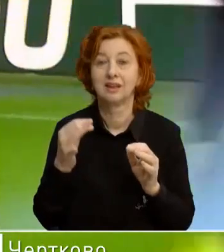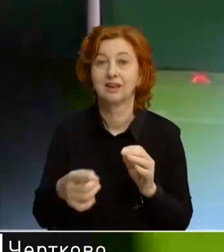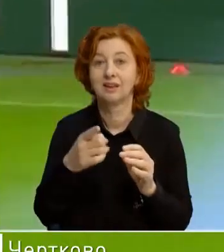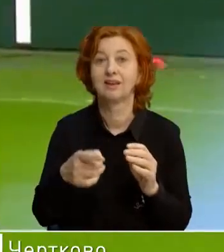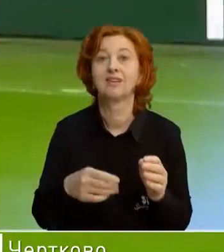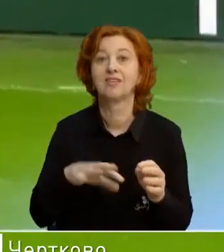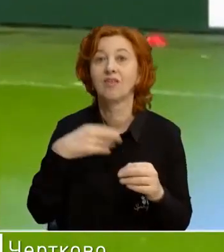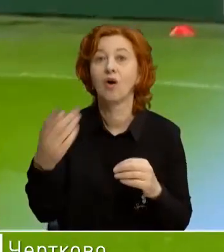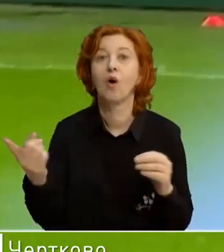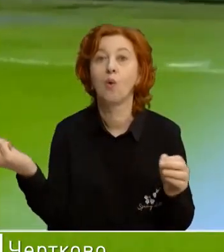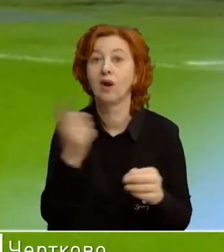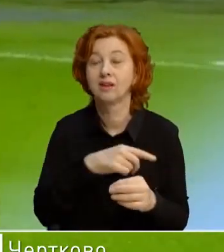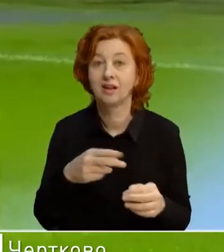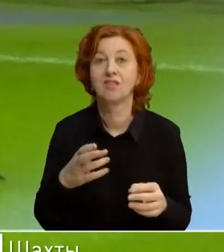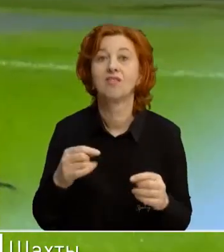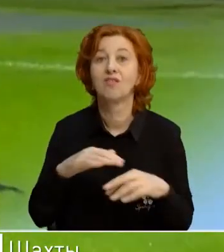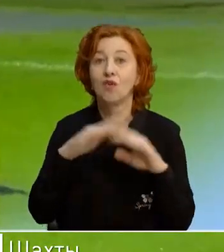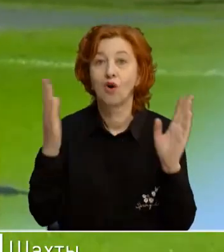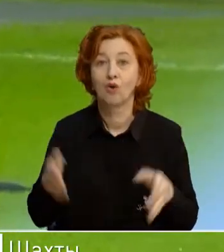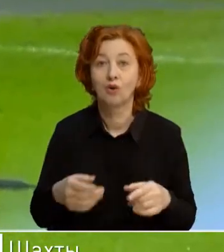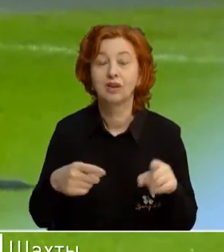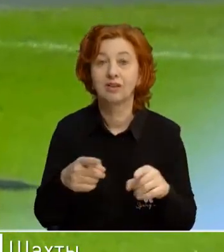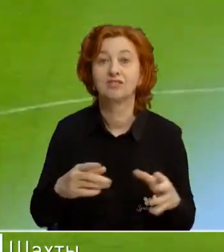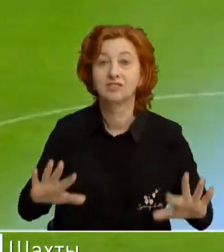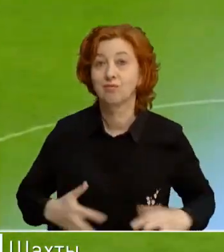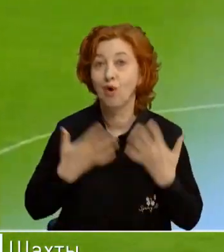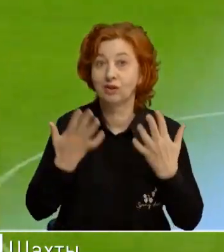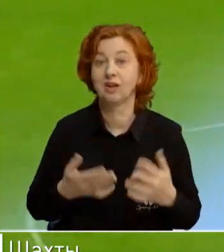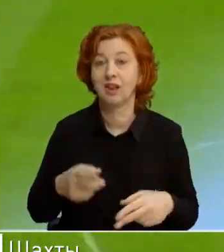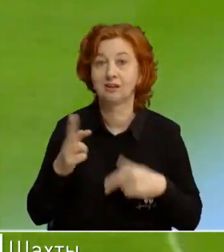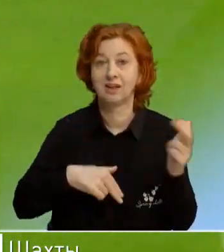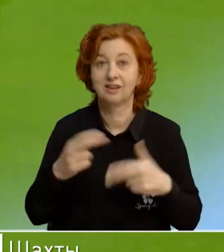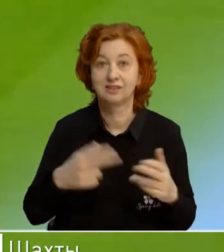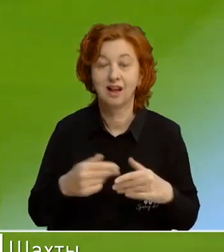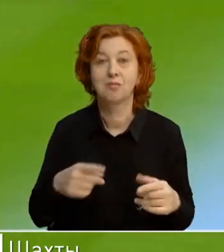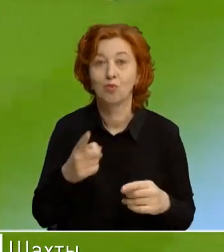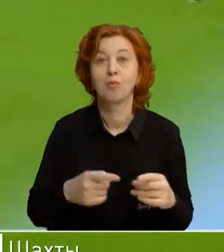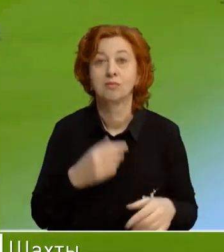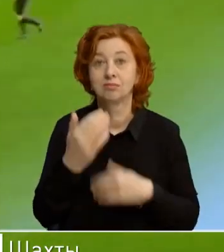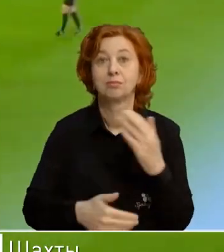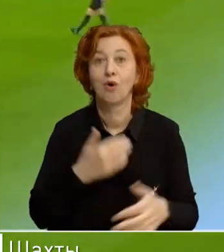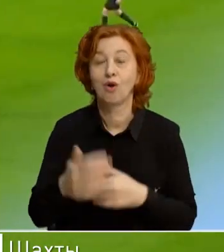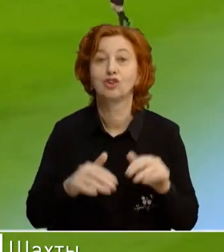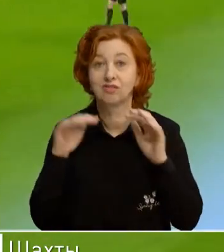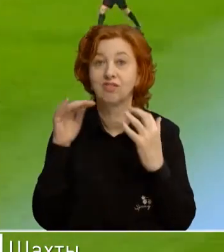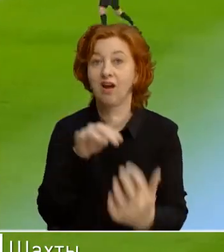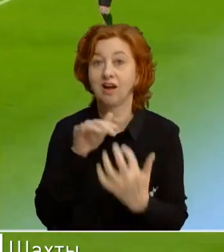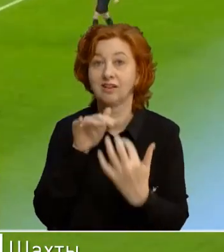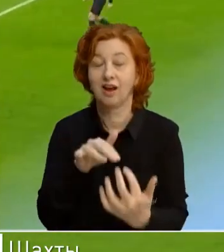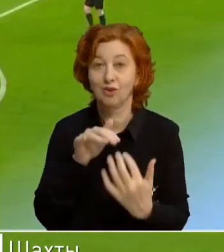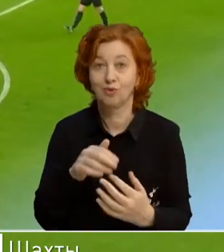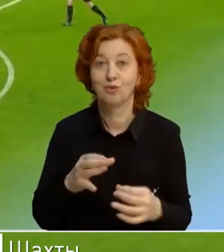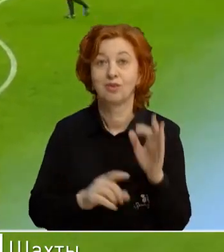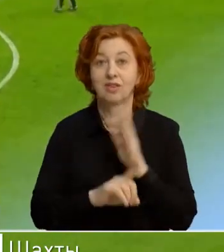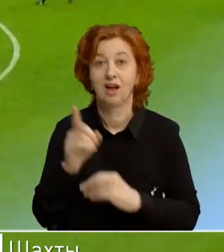Письякова и залетел в ворота. Пропущенный гол немного взбодрил ростовчан, и они большими силами пошли в атаку. Полос получил пас от